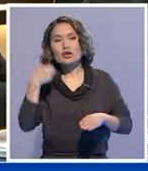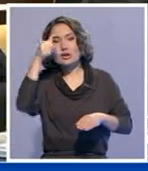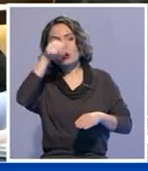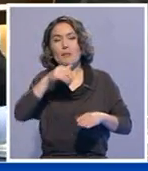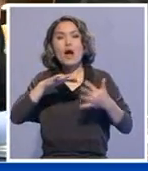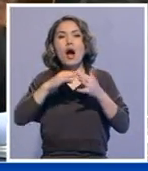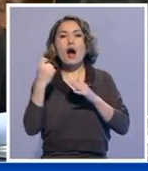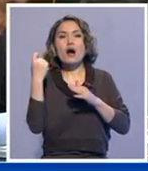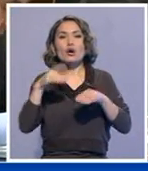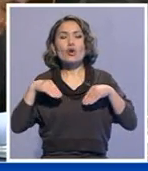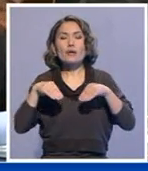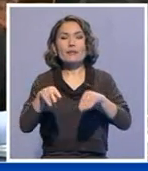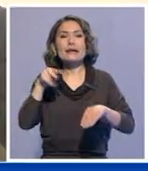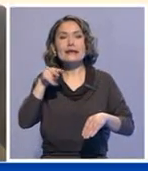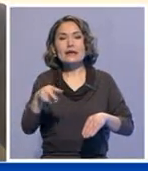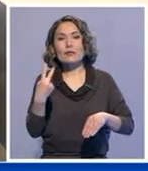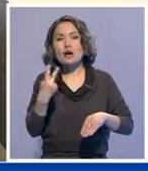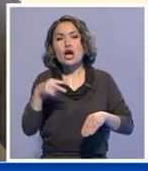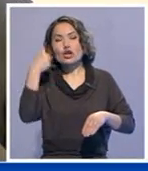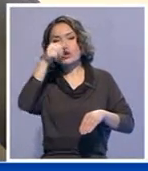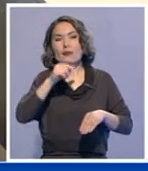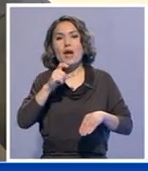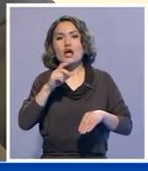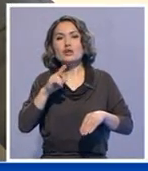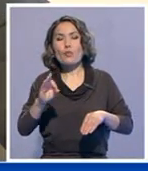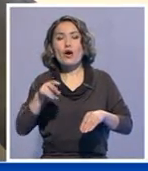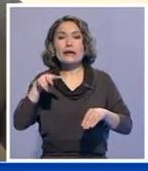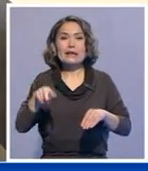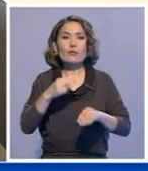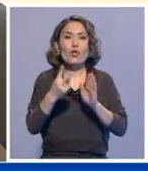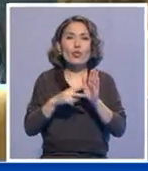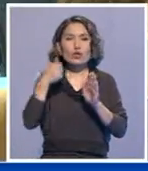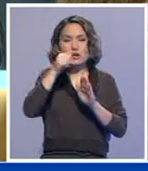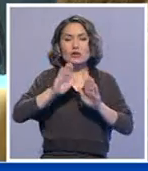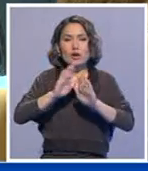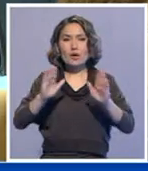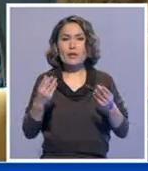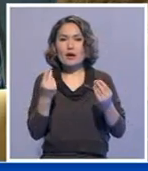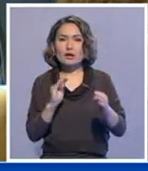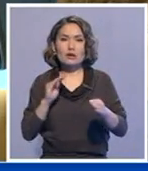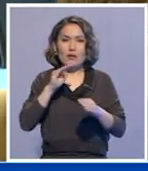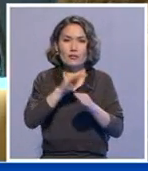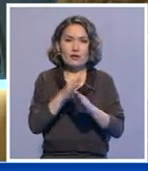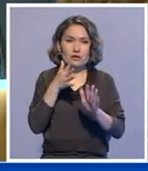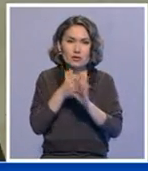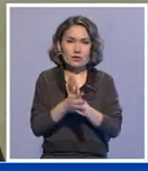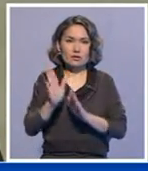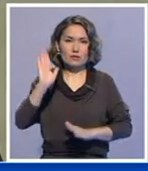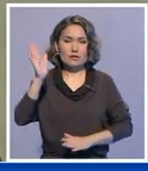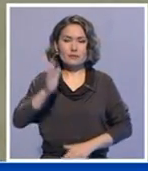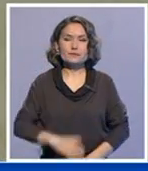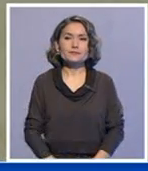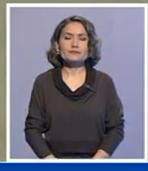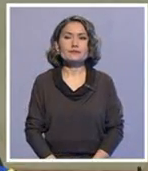2020, сондай-ақ Экспо 2017 көрмесін ұйымдастыру жұмыстарына бөлінетін қаражат мөлшерінен де көбейту көзделіп отыр. Теңге бағасын